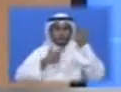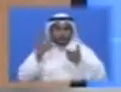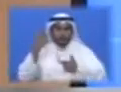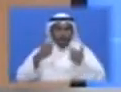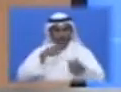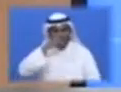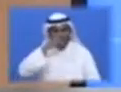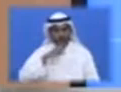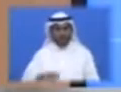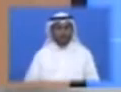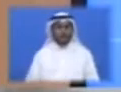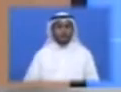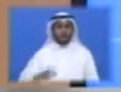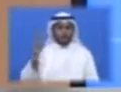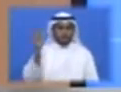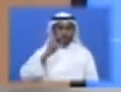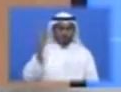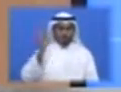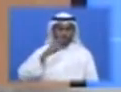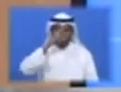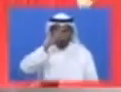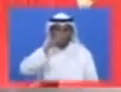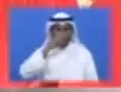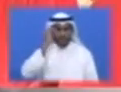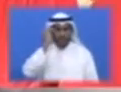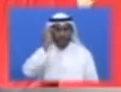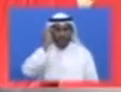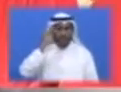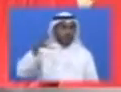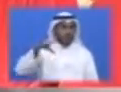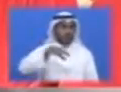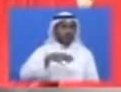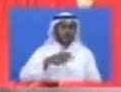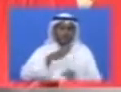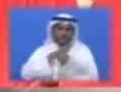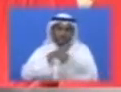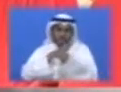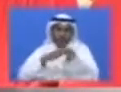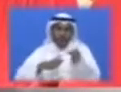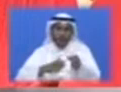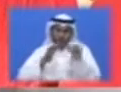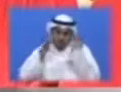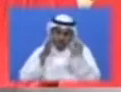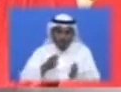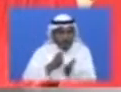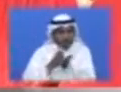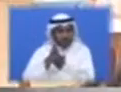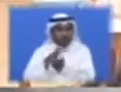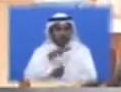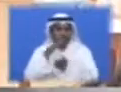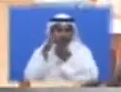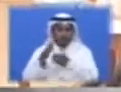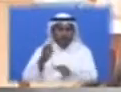جميع الدول الاسلاميه تحرصها على الفحص والتحري عن مصادر اللحوم وكيفيه الذبح بحيث تكون شرعيه وحلال